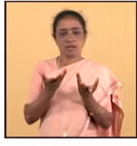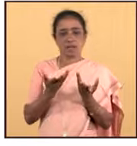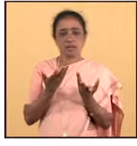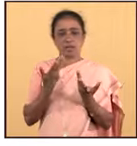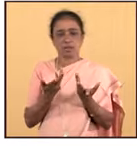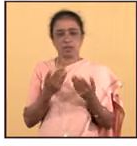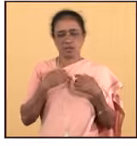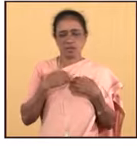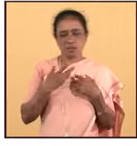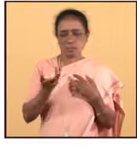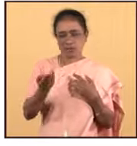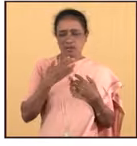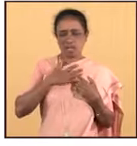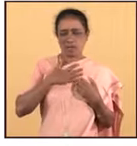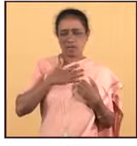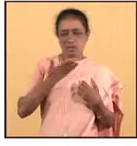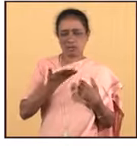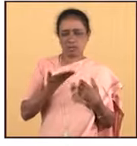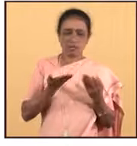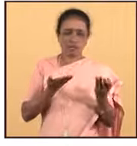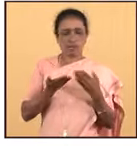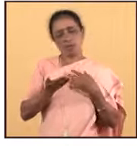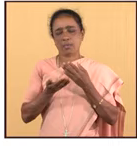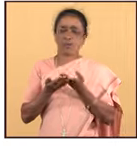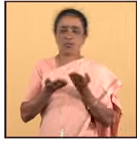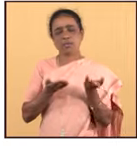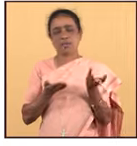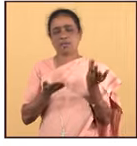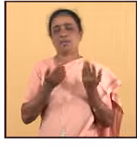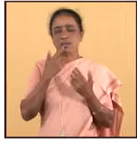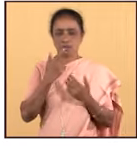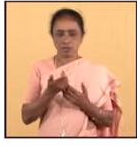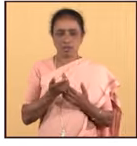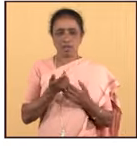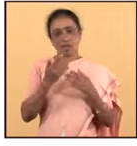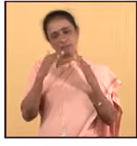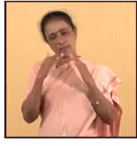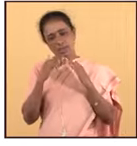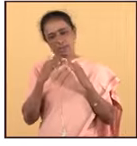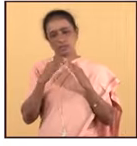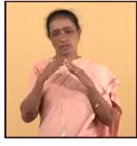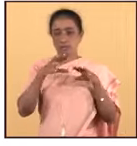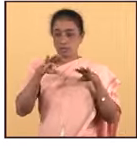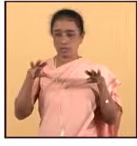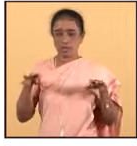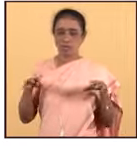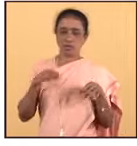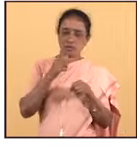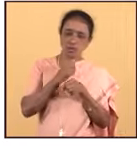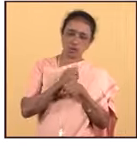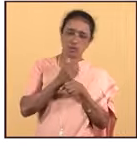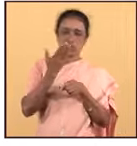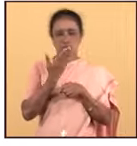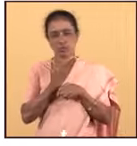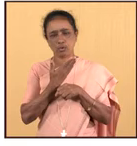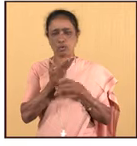சகிப்புத்தன்மை என்றால் என்ன, ஒன்றை நாம் விட்டு கொடுத்து செல்வர். அப்ப சமூகத்திலும் சரி, வீட்டிலும் சரி, என்ன குடும்பத்திலும் சரி, எல்லா